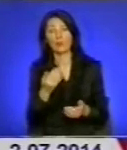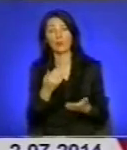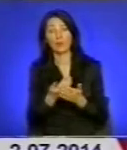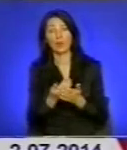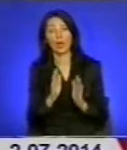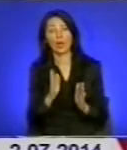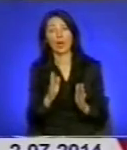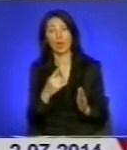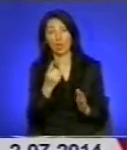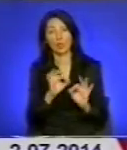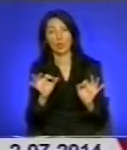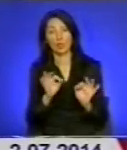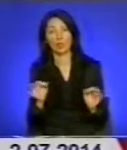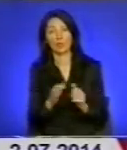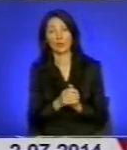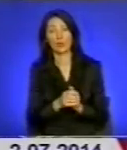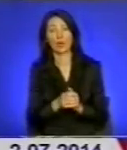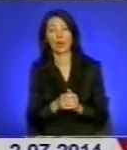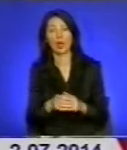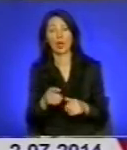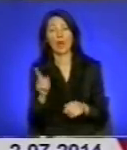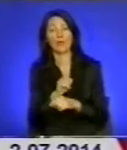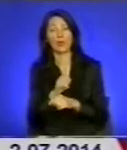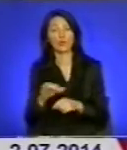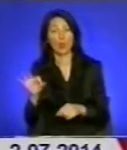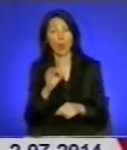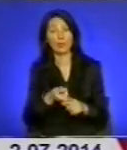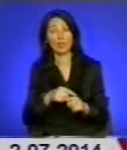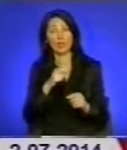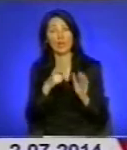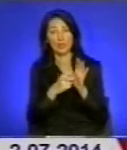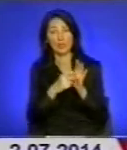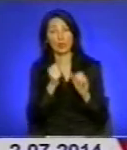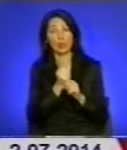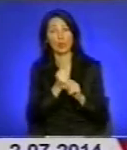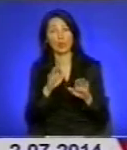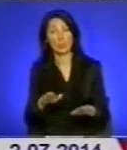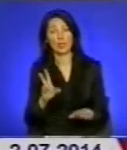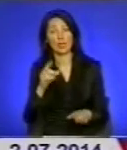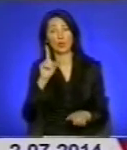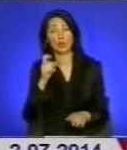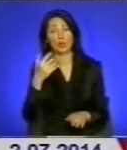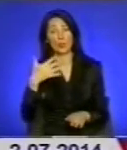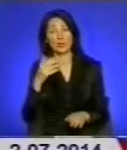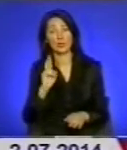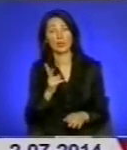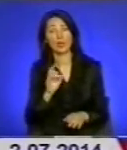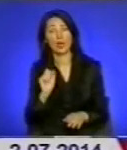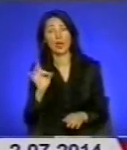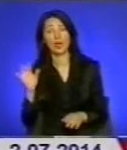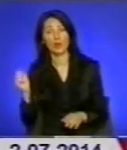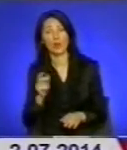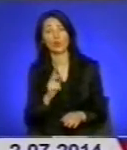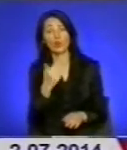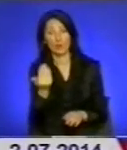тільки один приклад добувного галузь Тернопільської області це 800 робочих місць на 150 кар'єрів Хто з вас